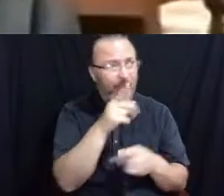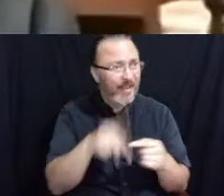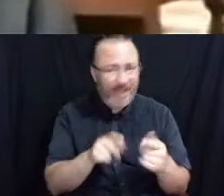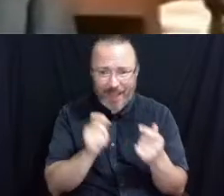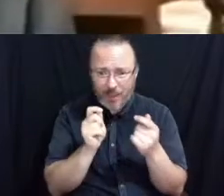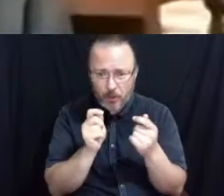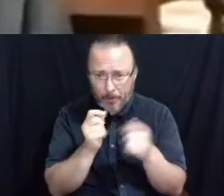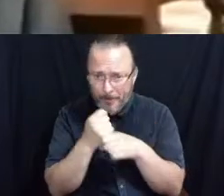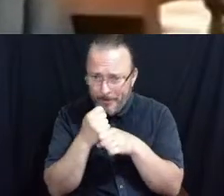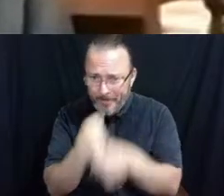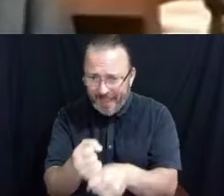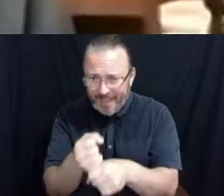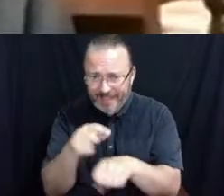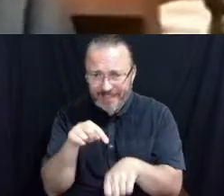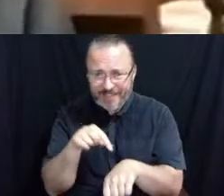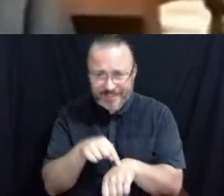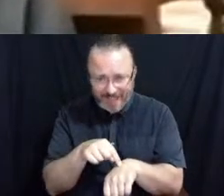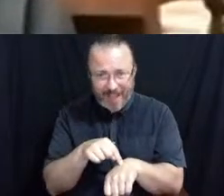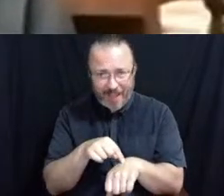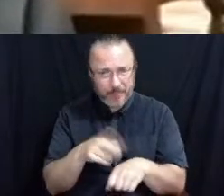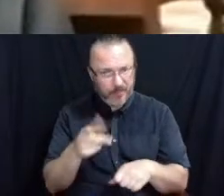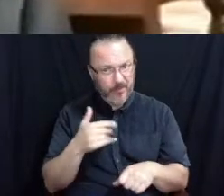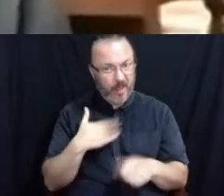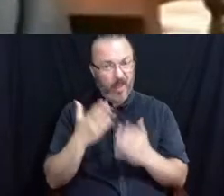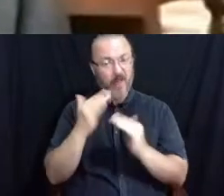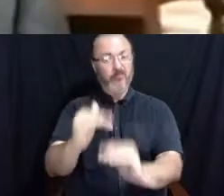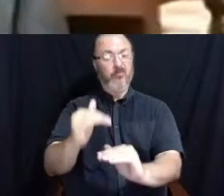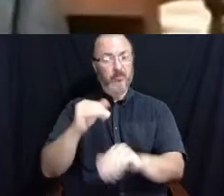ils ne peuvent pas trouver d'autres créneaux à